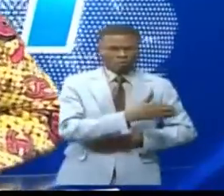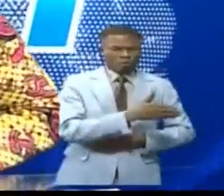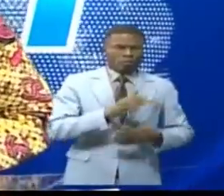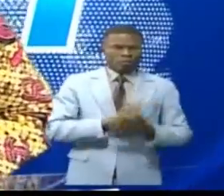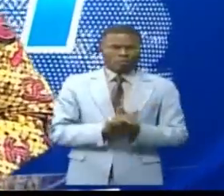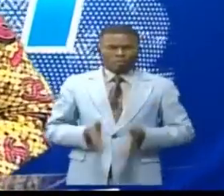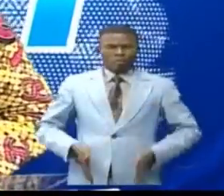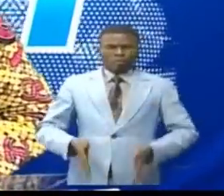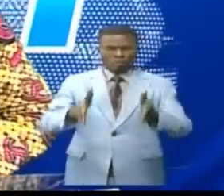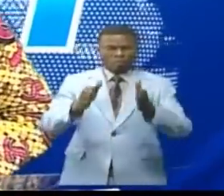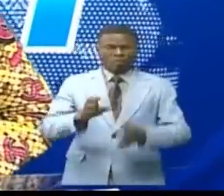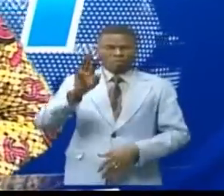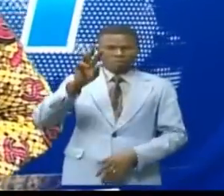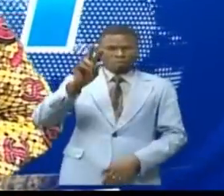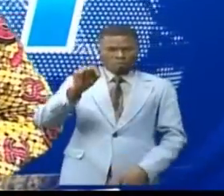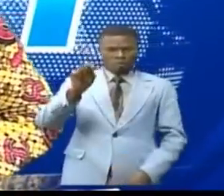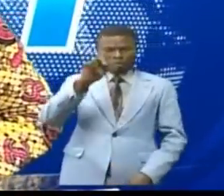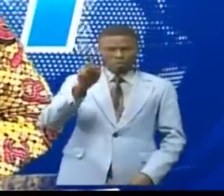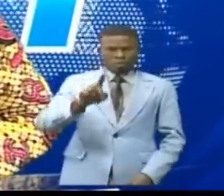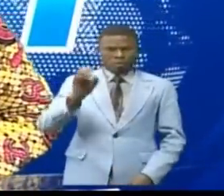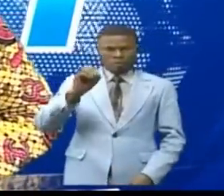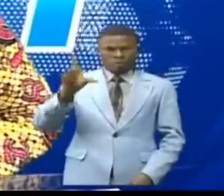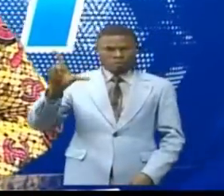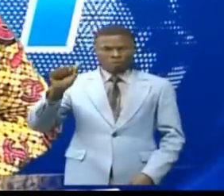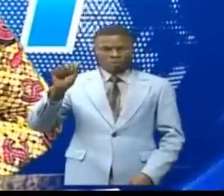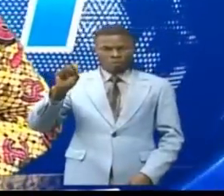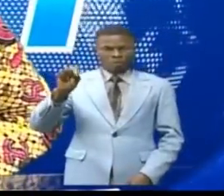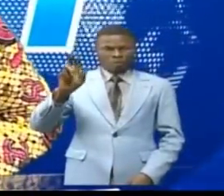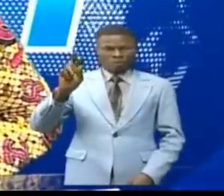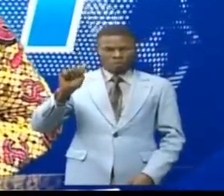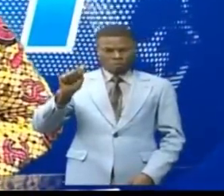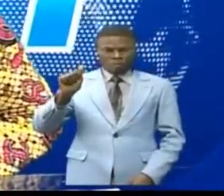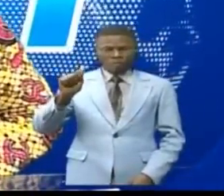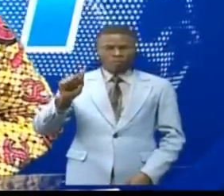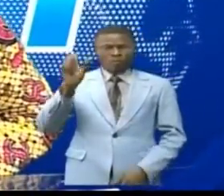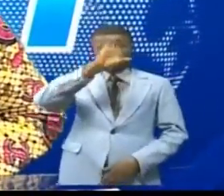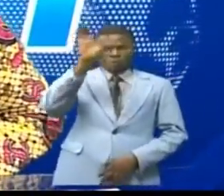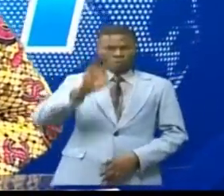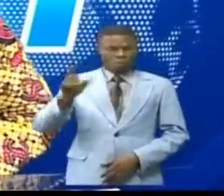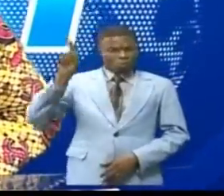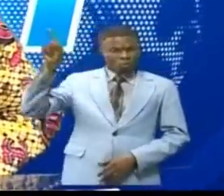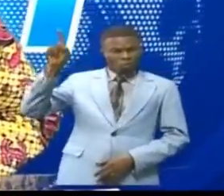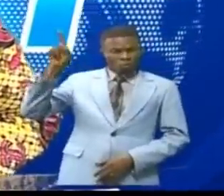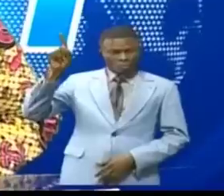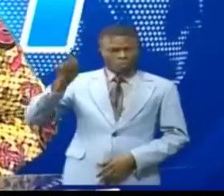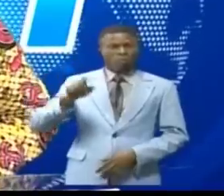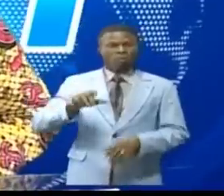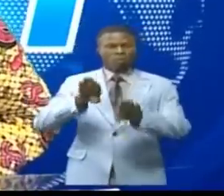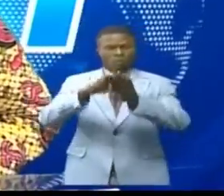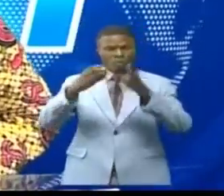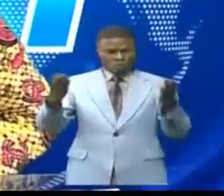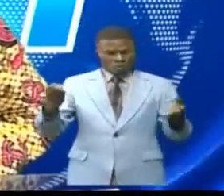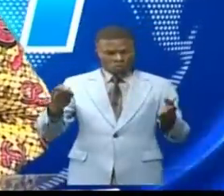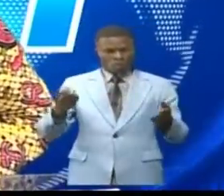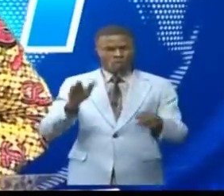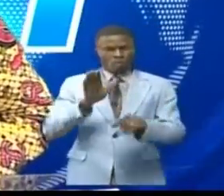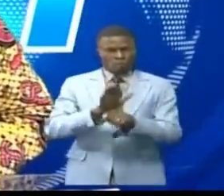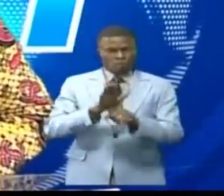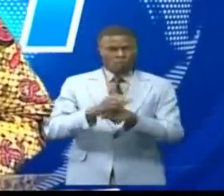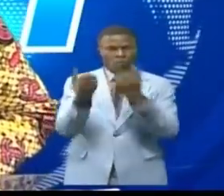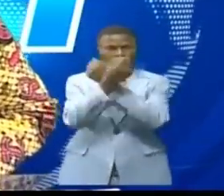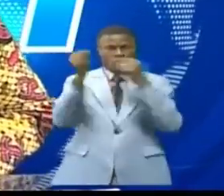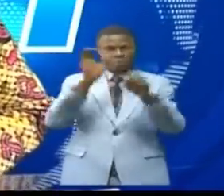La route Nzolana dans la commune de Ngalema va participer au désenclavement de plusieurs quartiers.